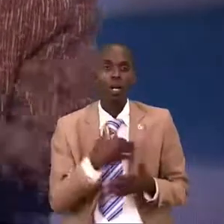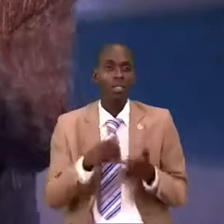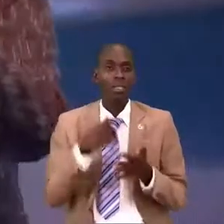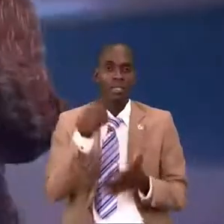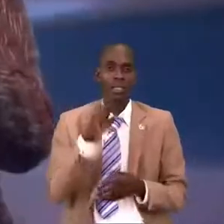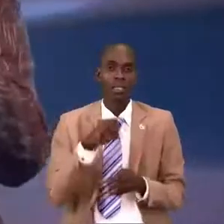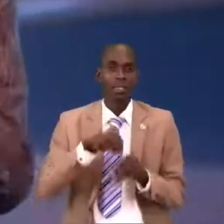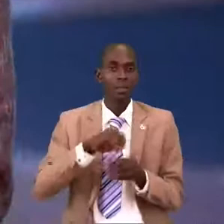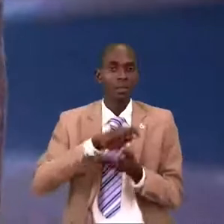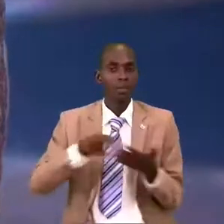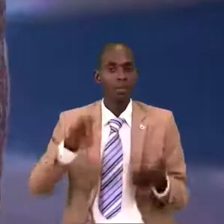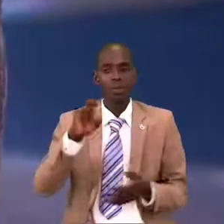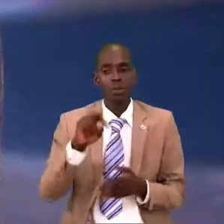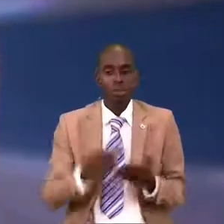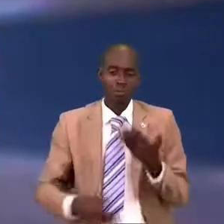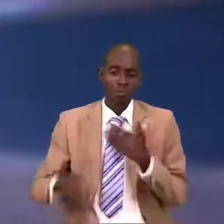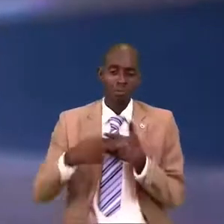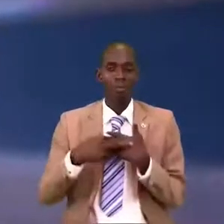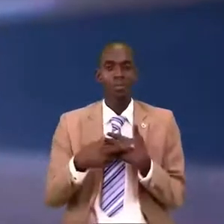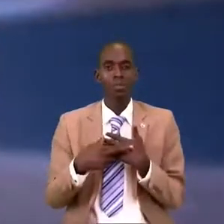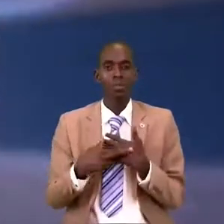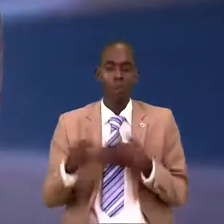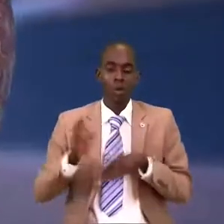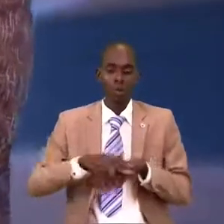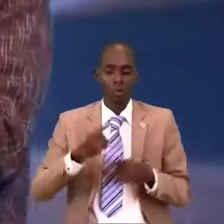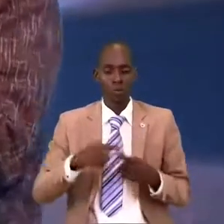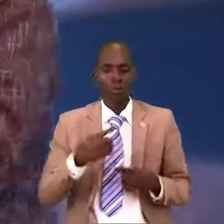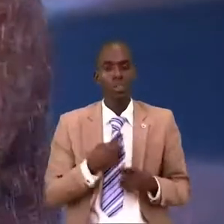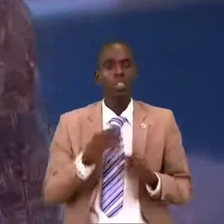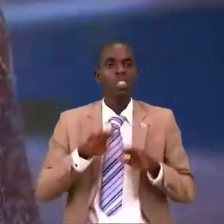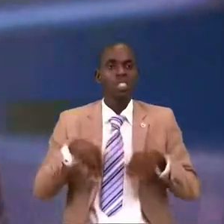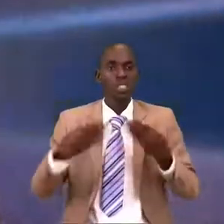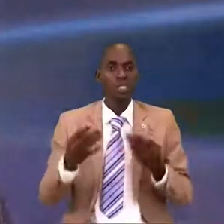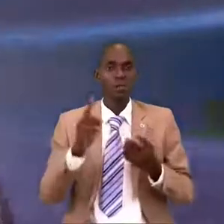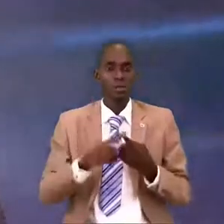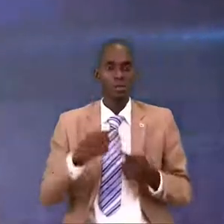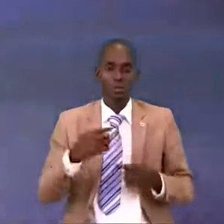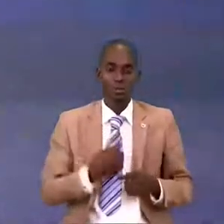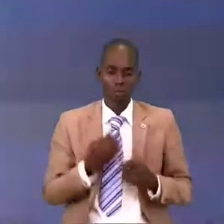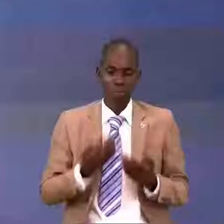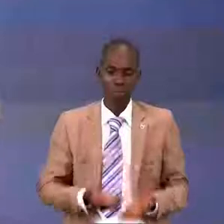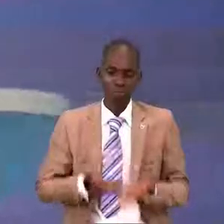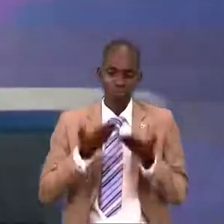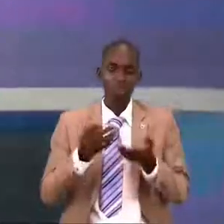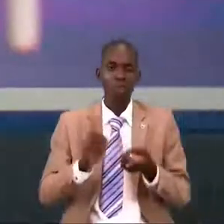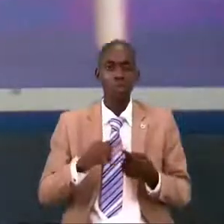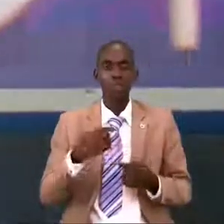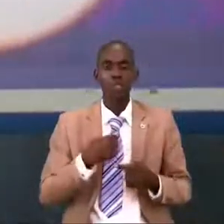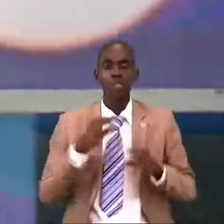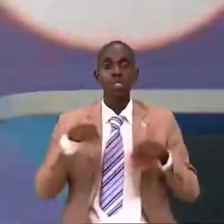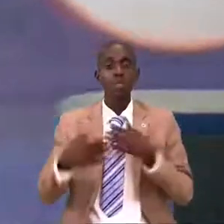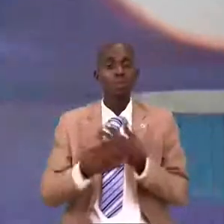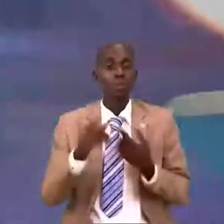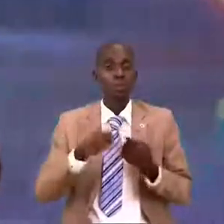Rends-moi, restaure-moi, accorde-moi, rends-moi la joie de ton salut. La